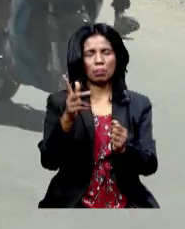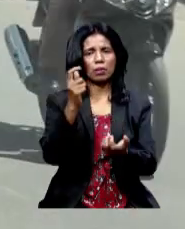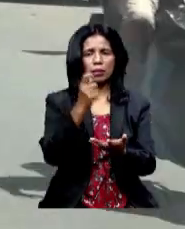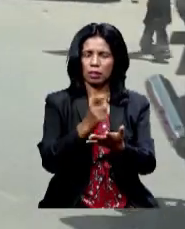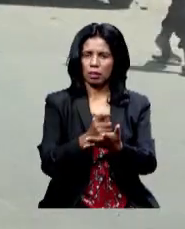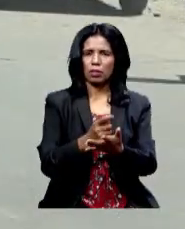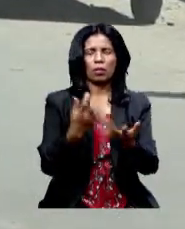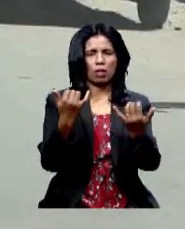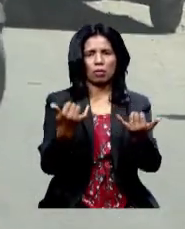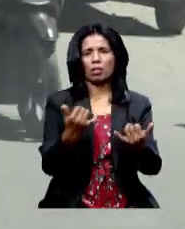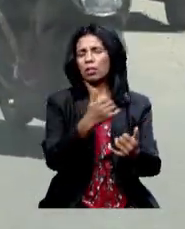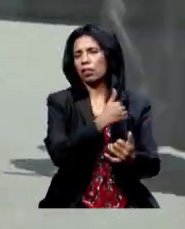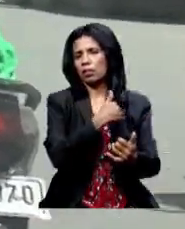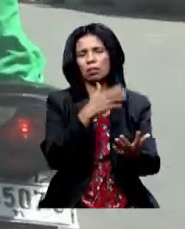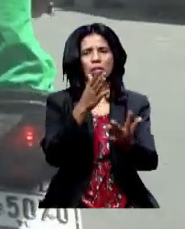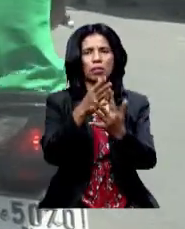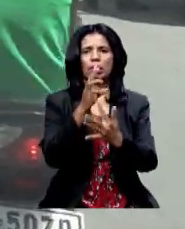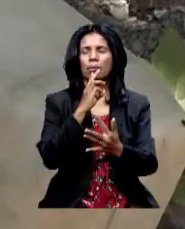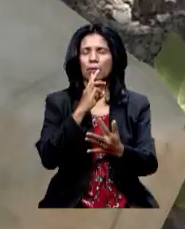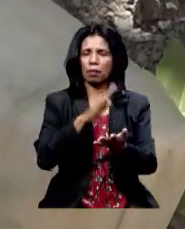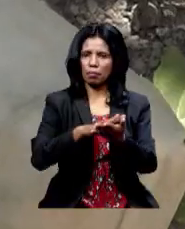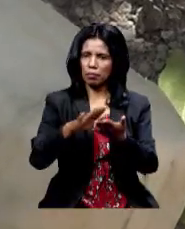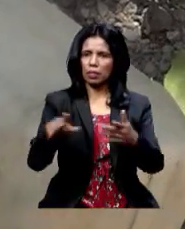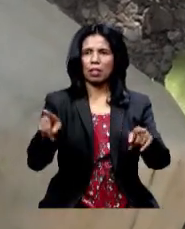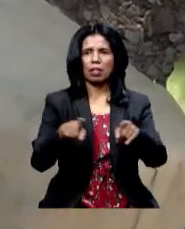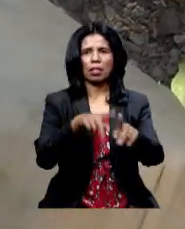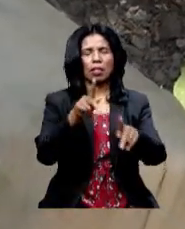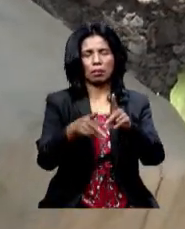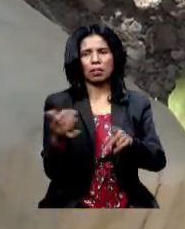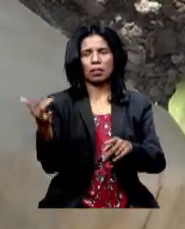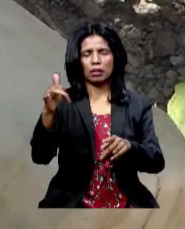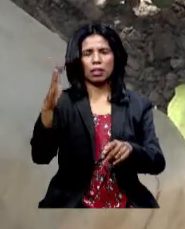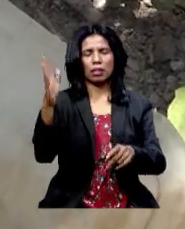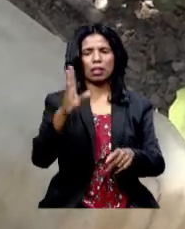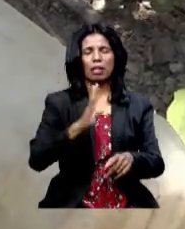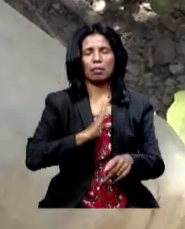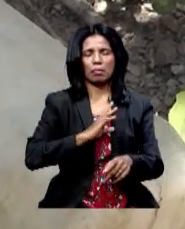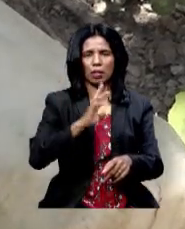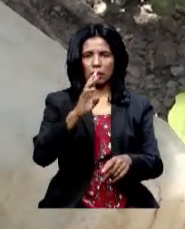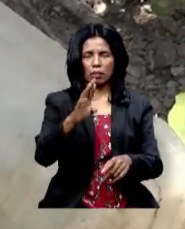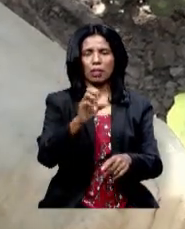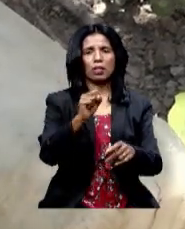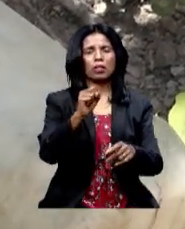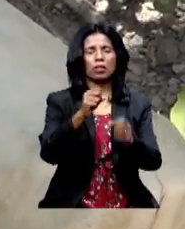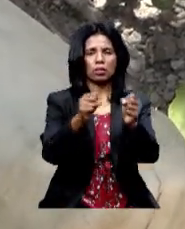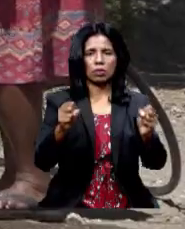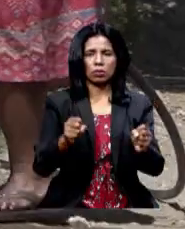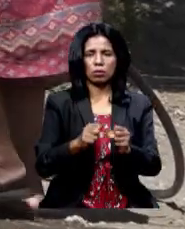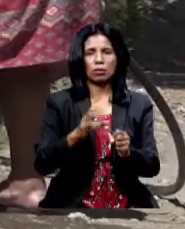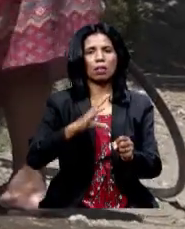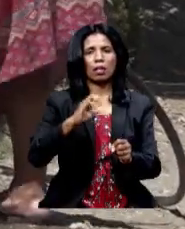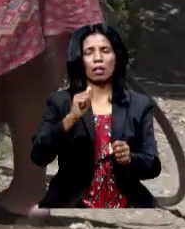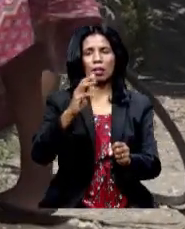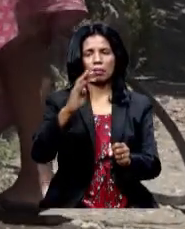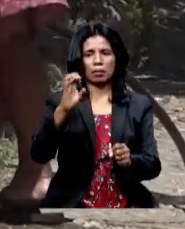ne sedau kasesu ba bemos hanesan comunidade sira ia B2, aldeia Sukularan, Suku Kamea,